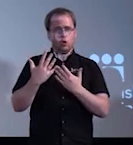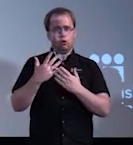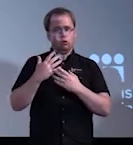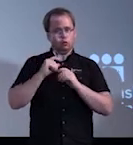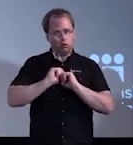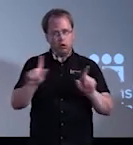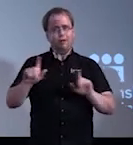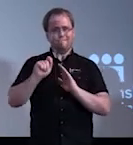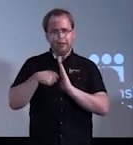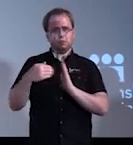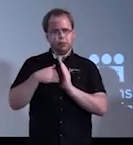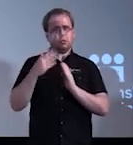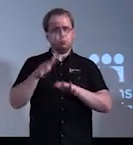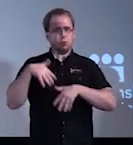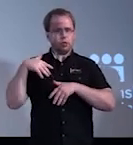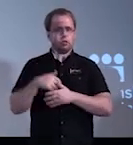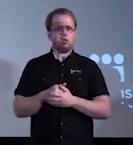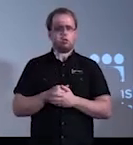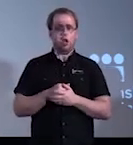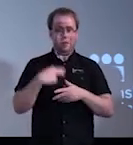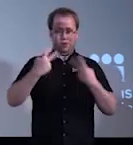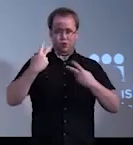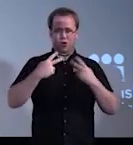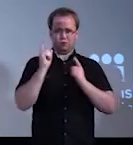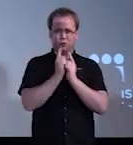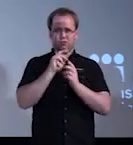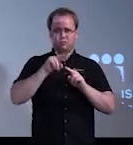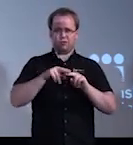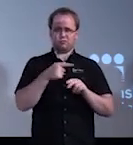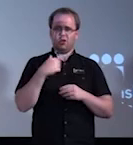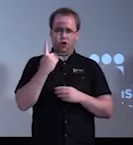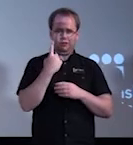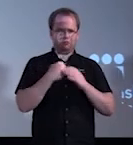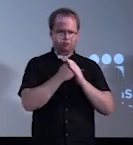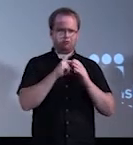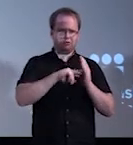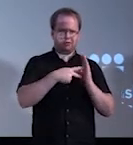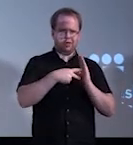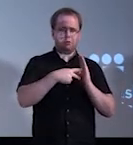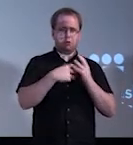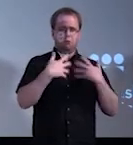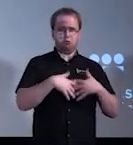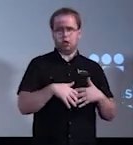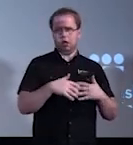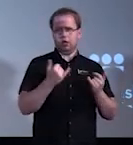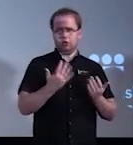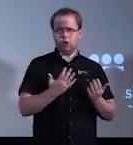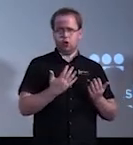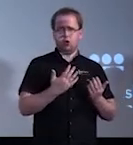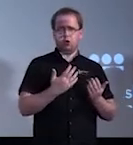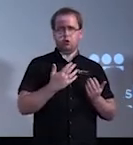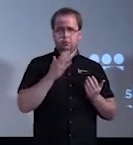till publiken. Biografen som mötesplats, vi har ju ett stödsystem som fungerar idag som